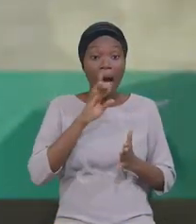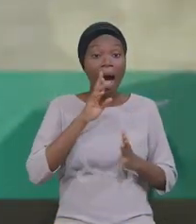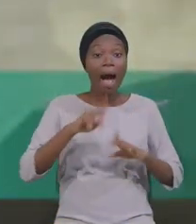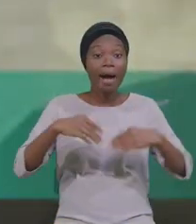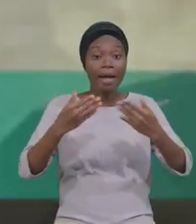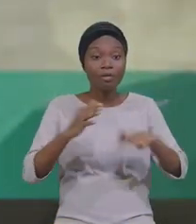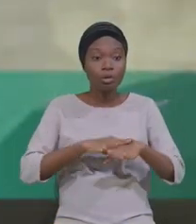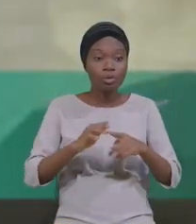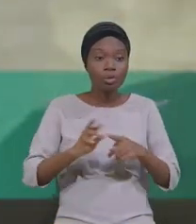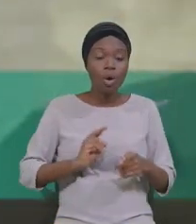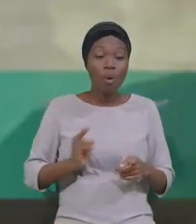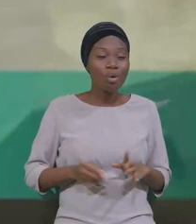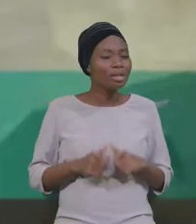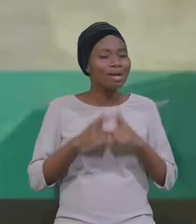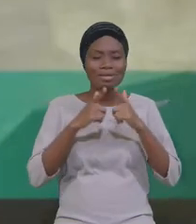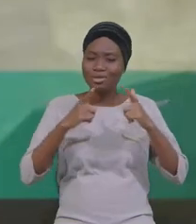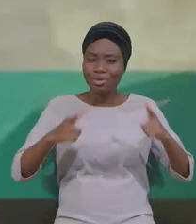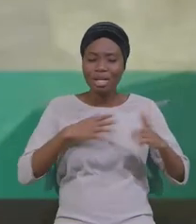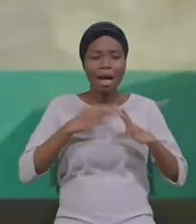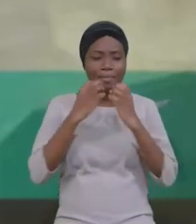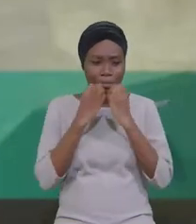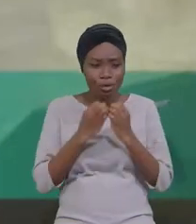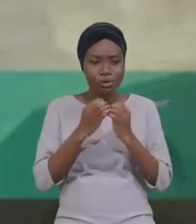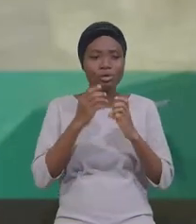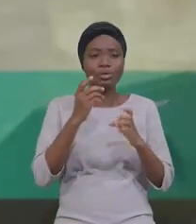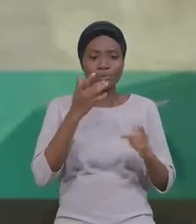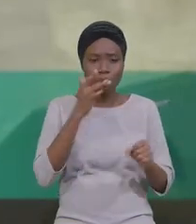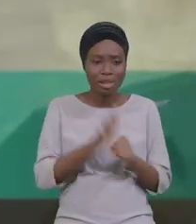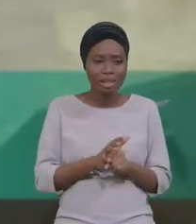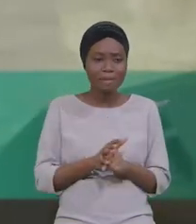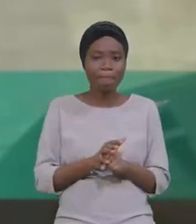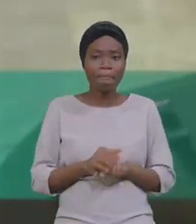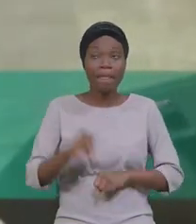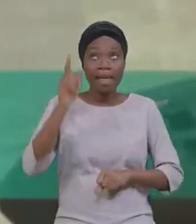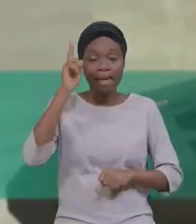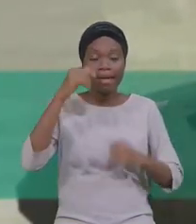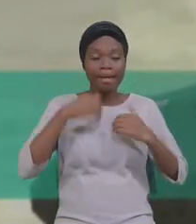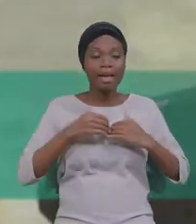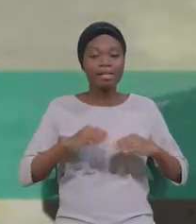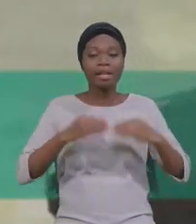Lesquels nous assurent de sa part les plus grandes et les plus précieuses promesses.